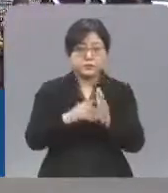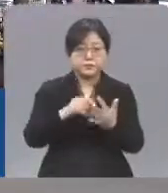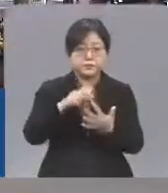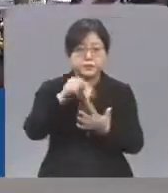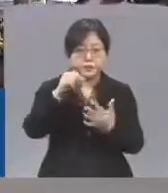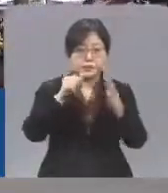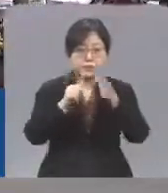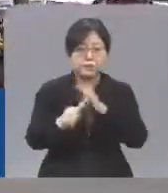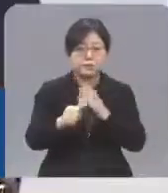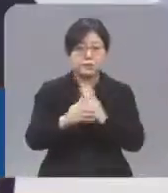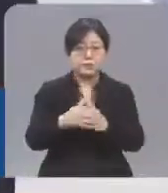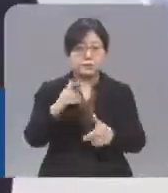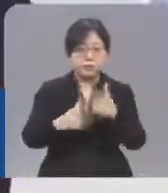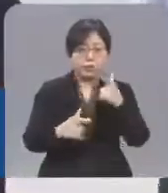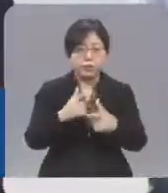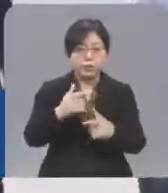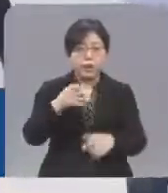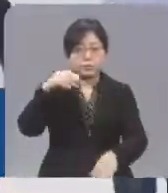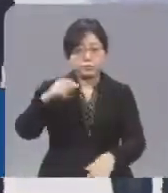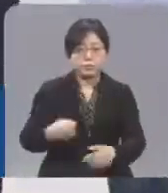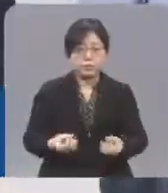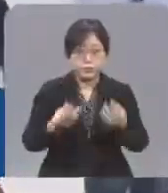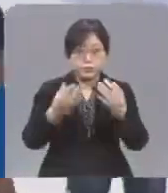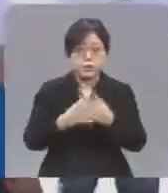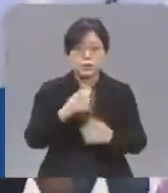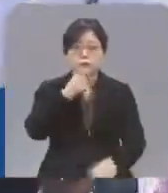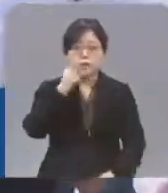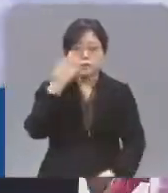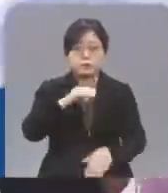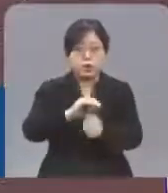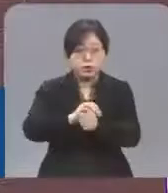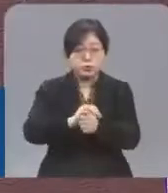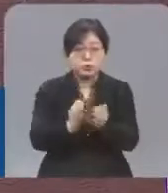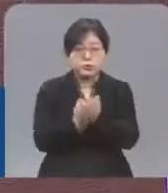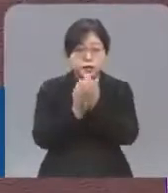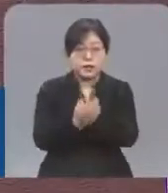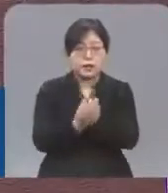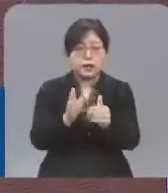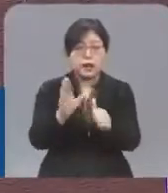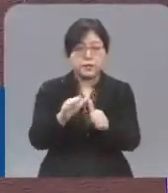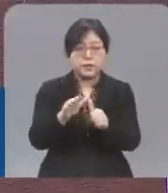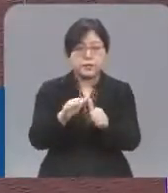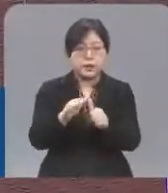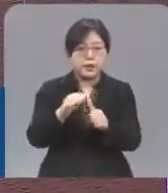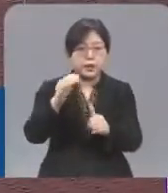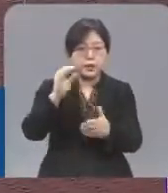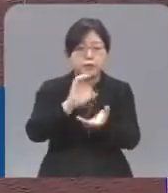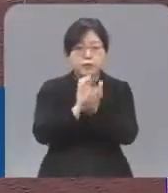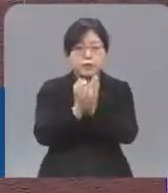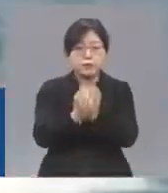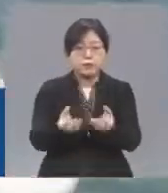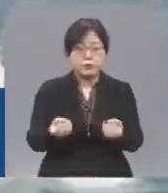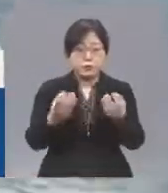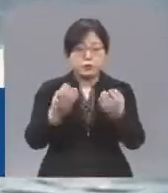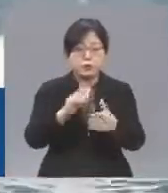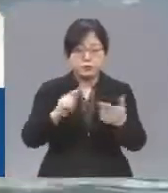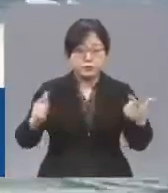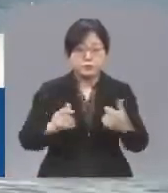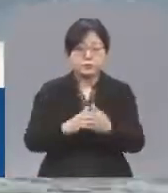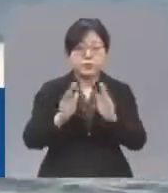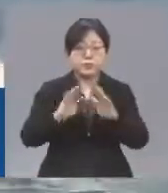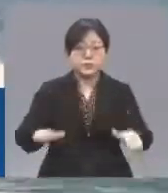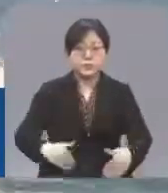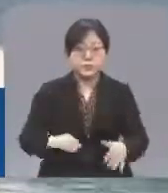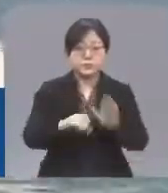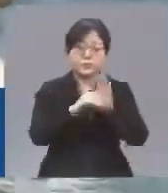전남 대표 축제는 목포 항구 축제와 여수 거북선 축제, 그리고 함평 대한민국 국향대전 등입니다.